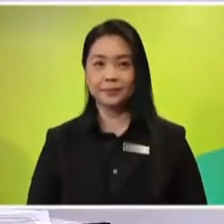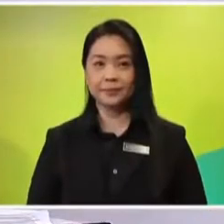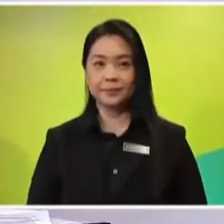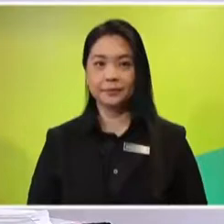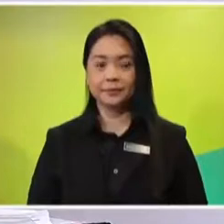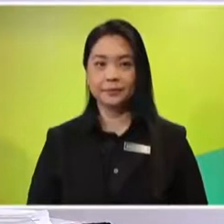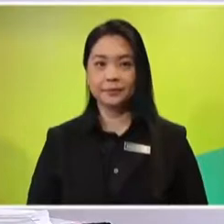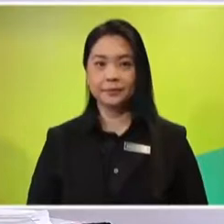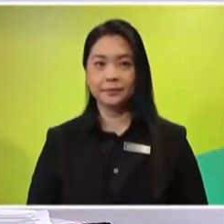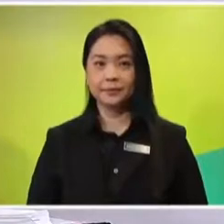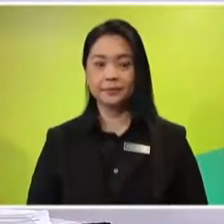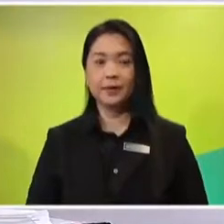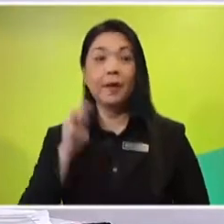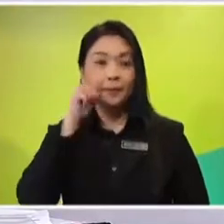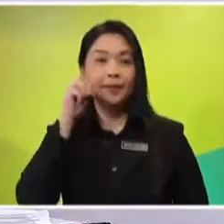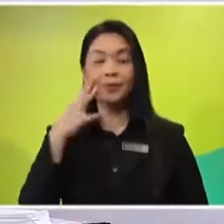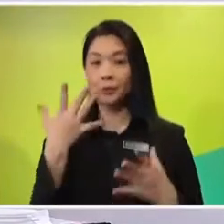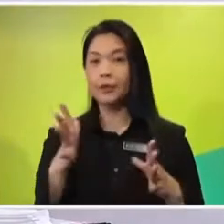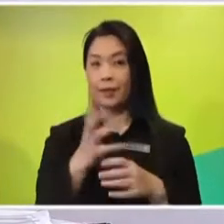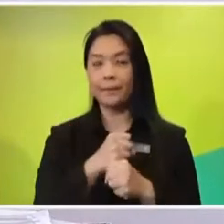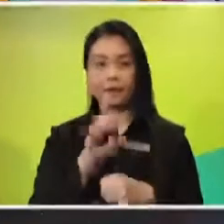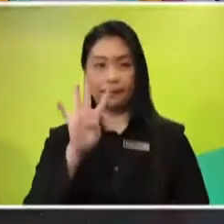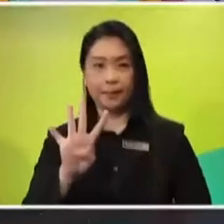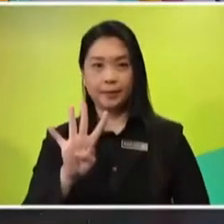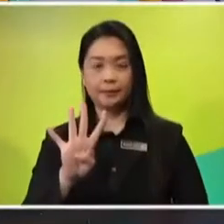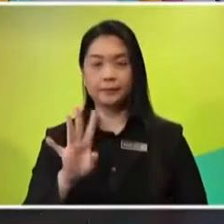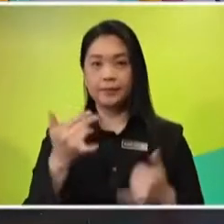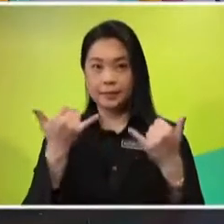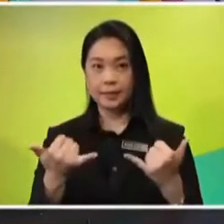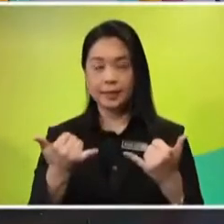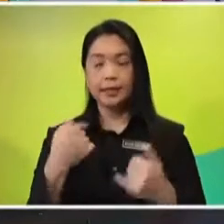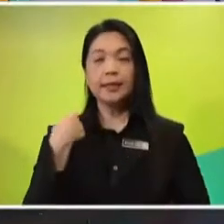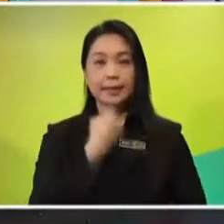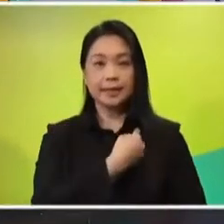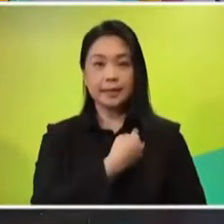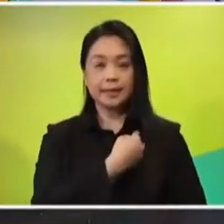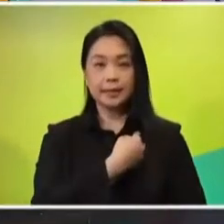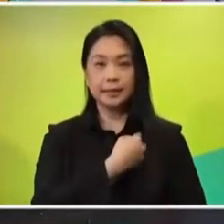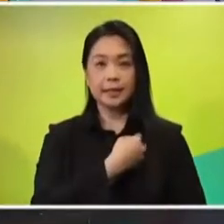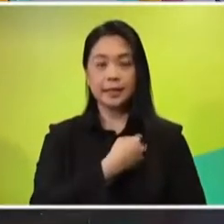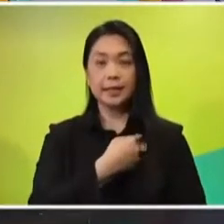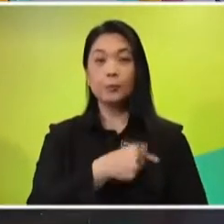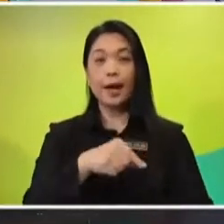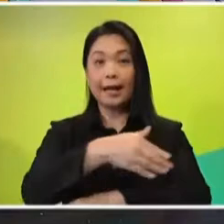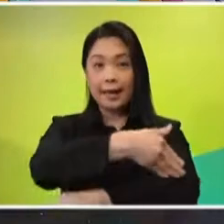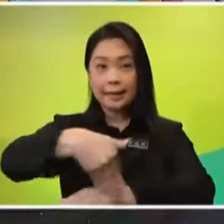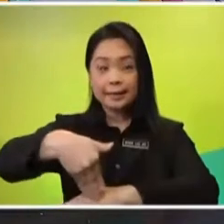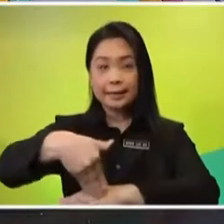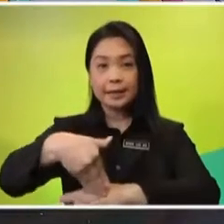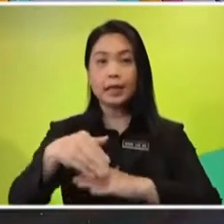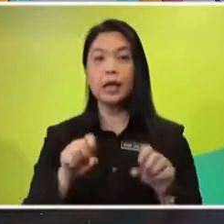Okey, cikgu, saya dah dapat 4 bahagian. Alright. Sekarang ni kita gariskan dulu, boleh, Mira? Boleh, cikgu.